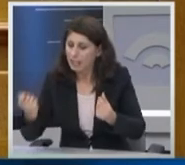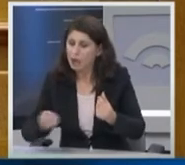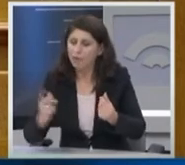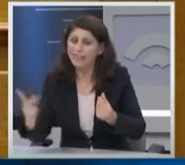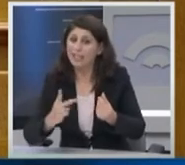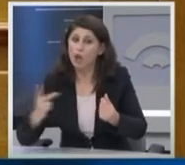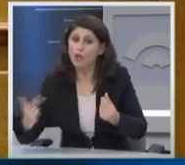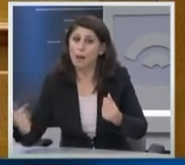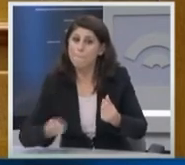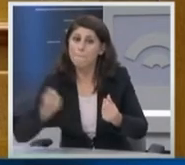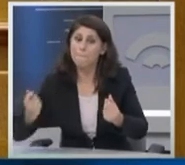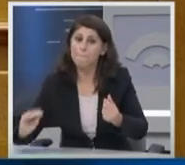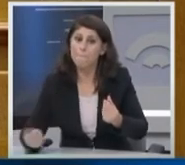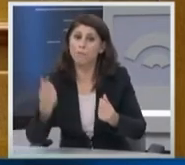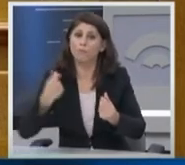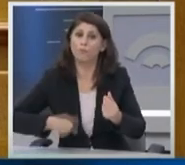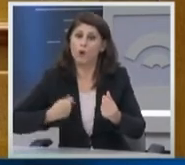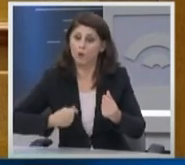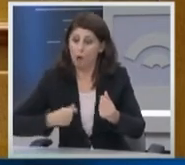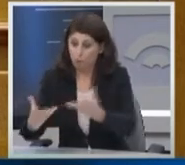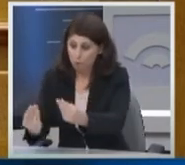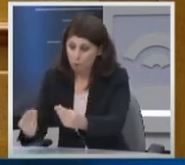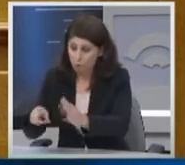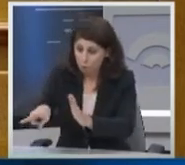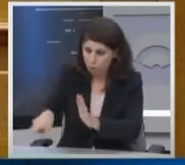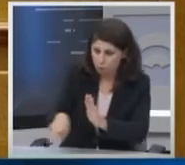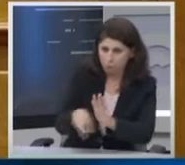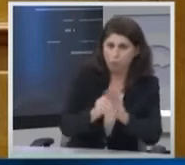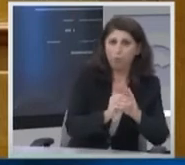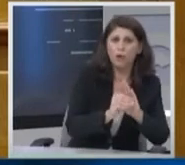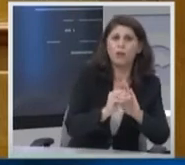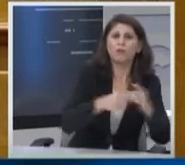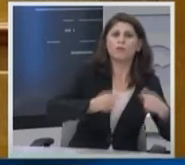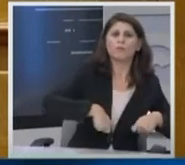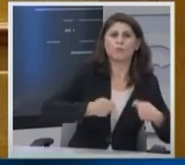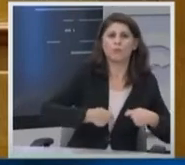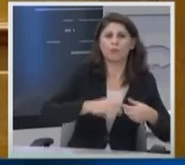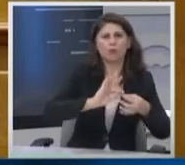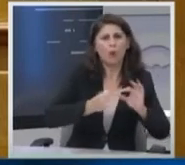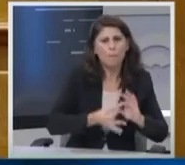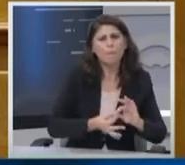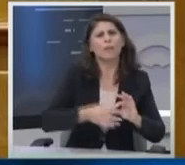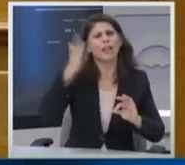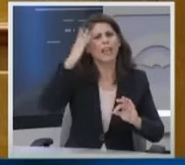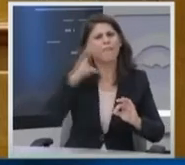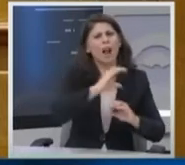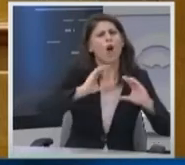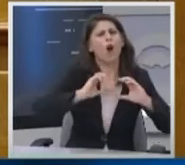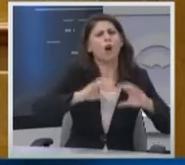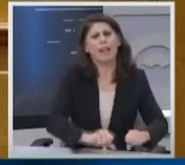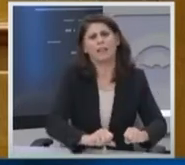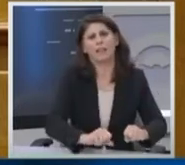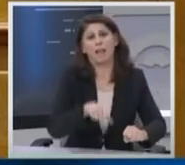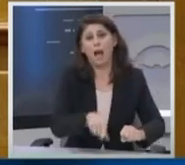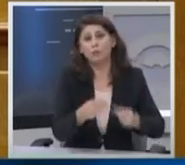παραγόμενου πλούτου από τους λιγότερους φτωχούς προς όφελος των επιχειρηματικών ομίλων, των οικονομικών ελίτ, των κεφαλοκρατών.